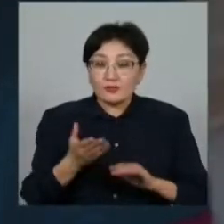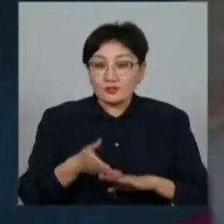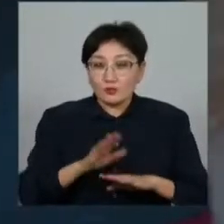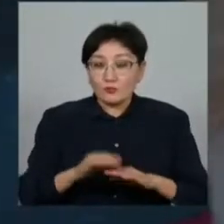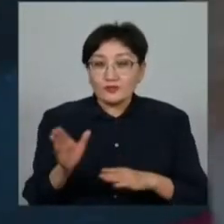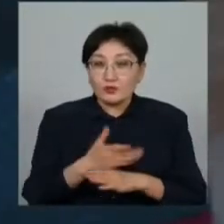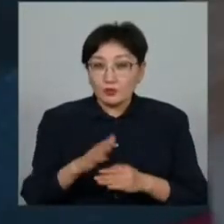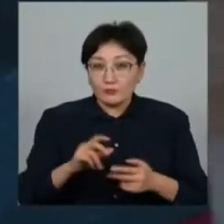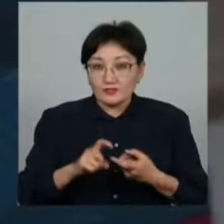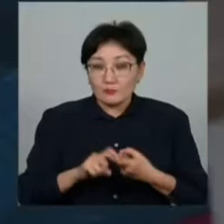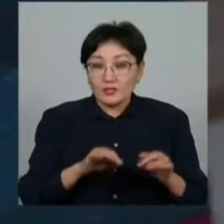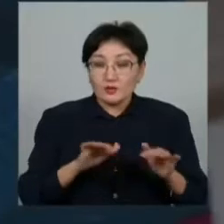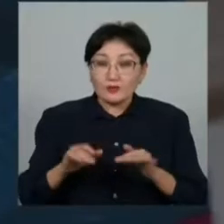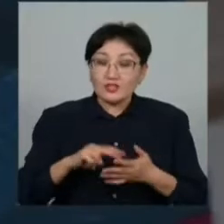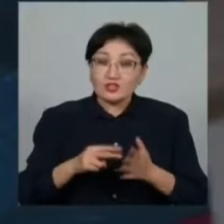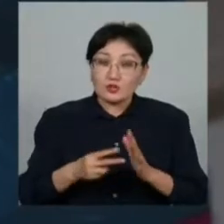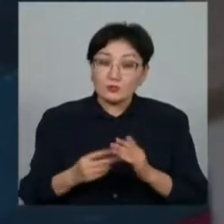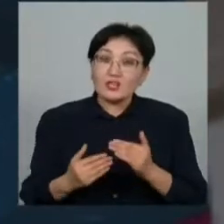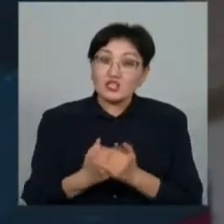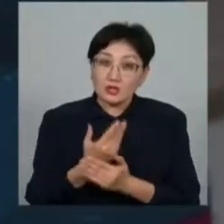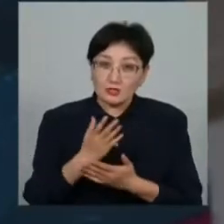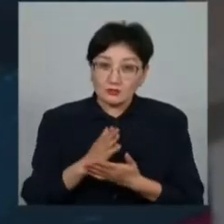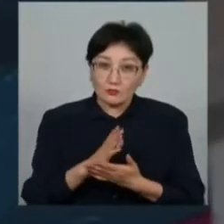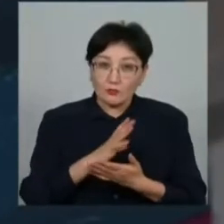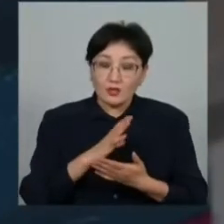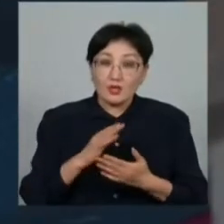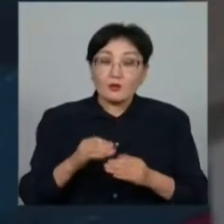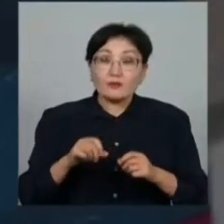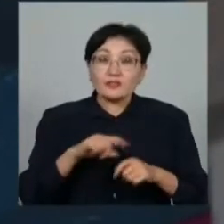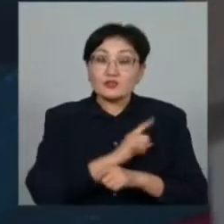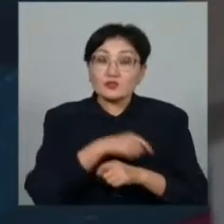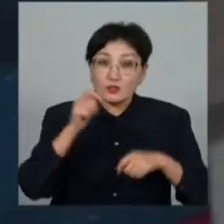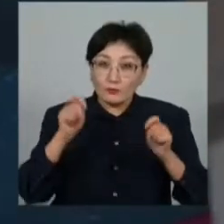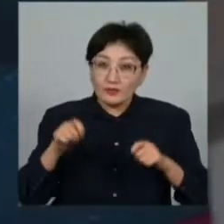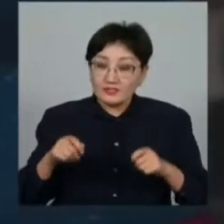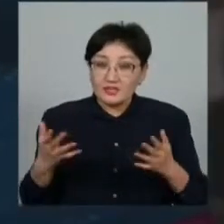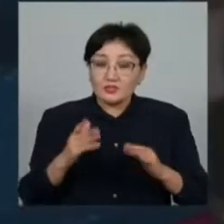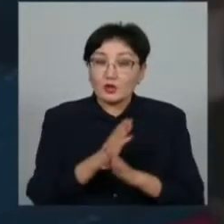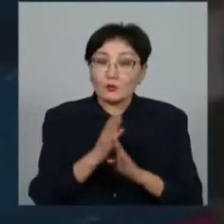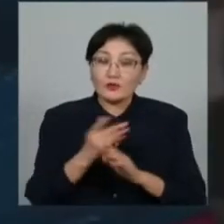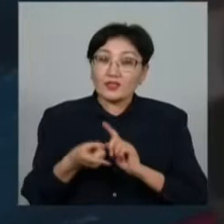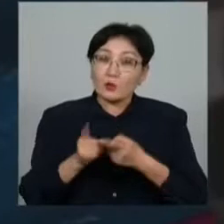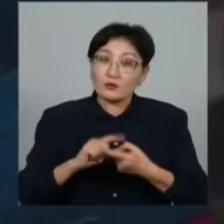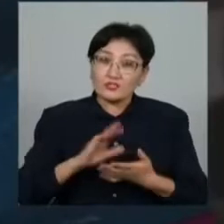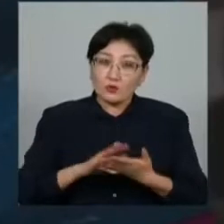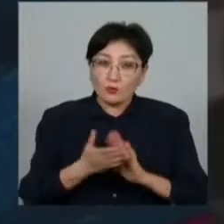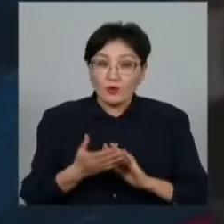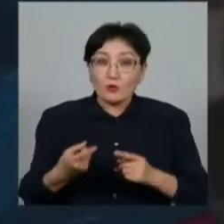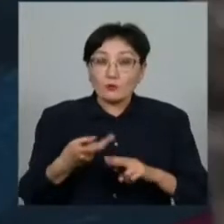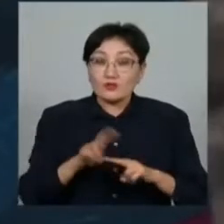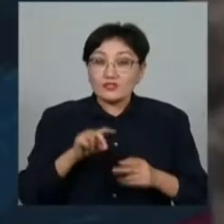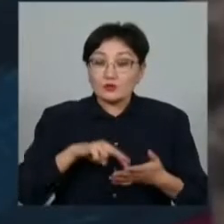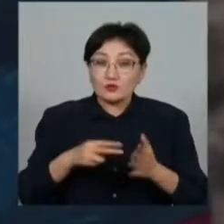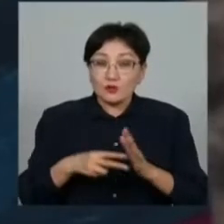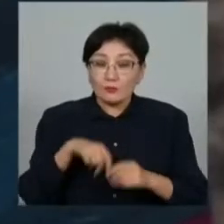жағдайларды жою жөніндегі іс-қимыл жоспары жаңартылды. Нөсер жауын болжанып немесе ауа райы құбылған жағдайда осы жоспар